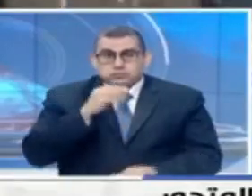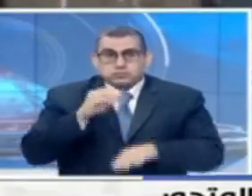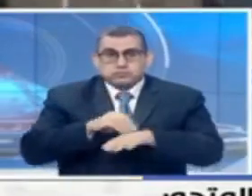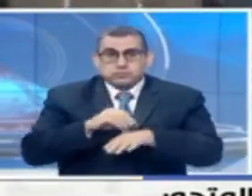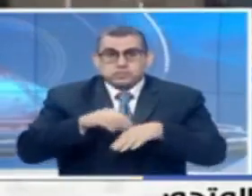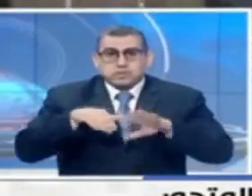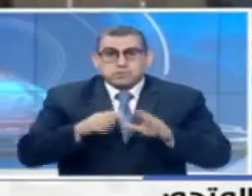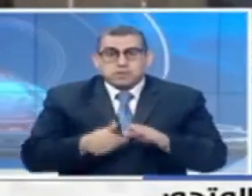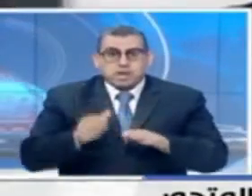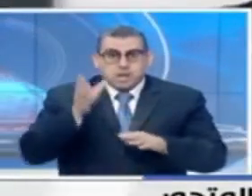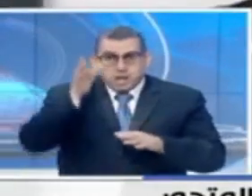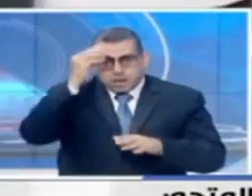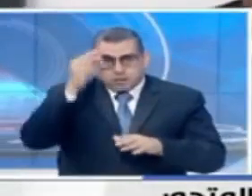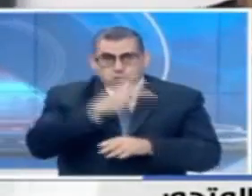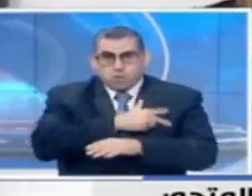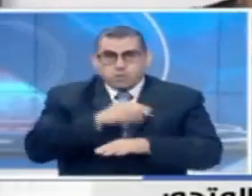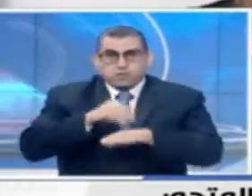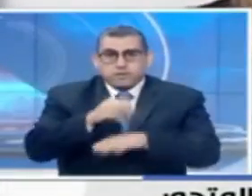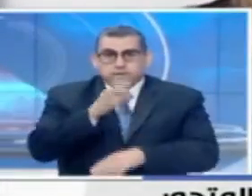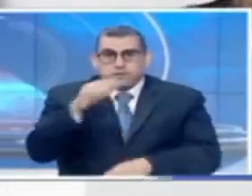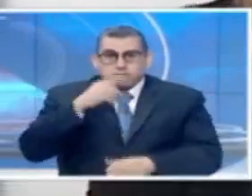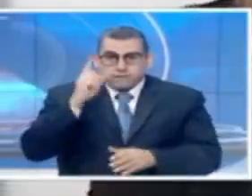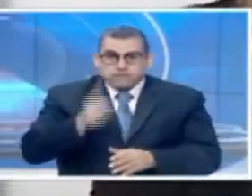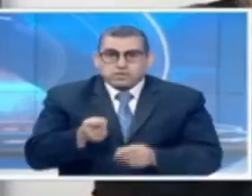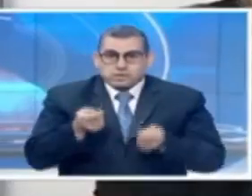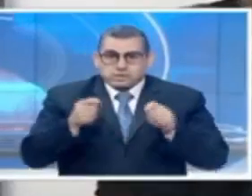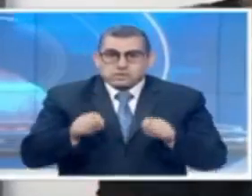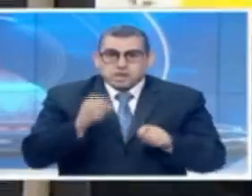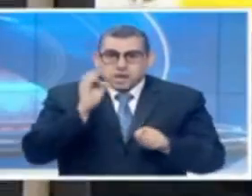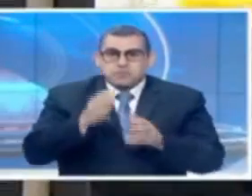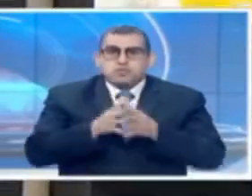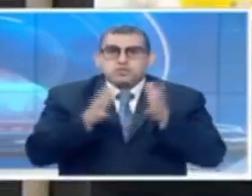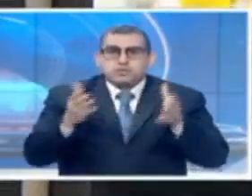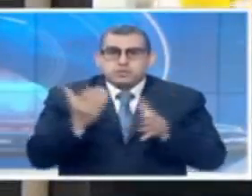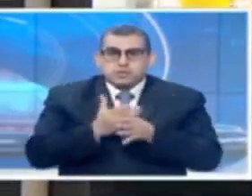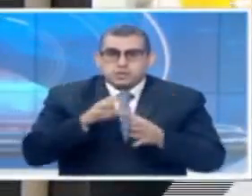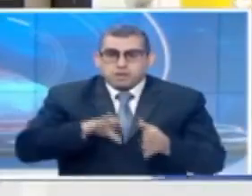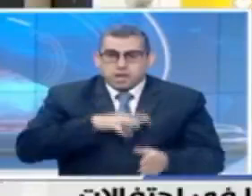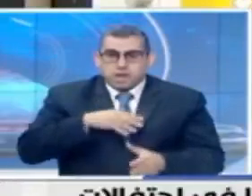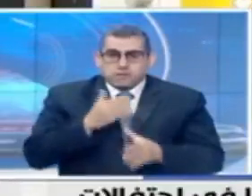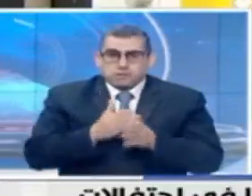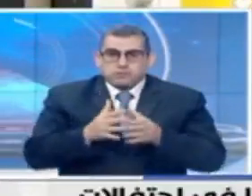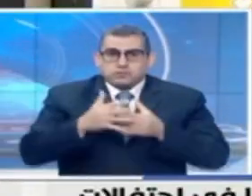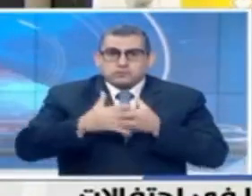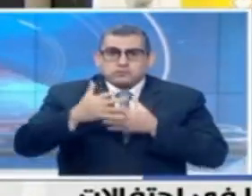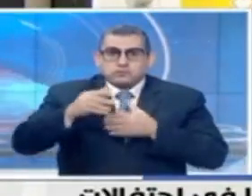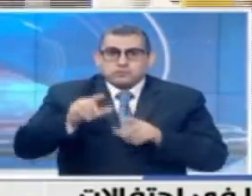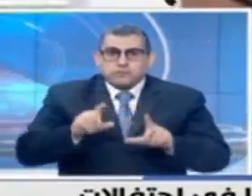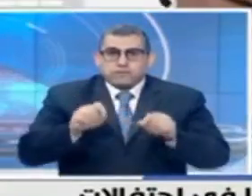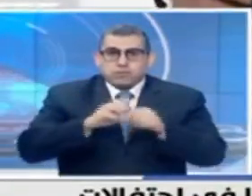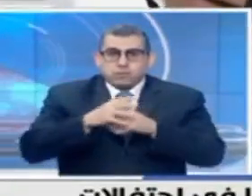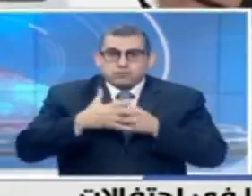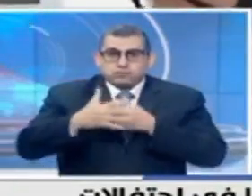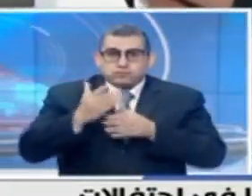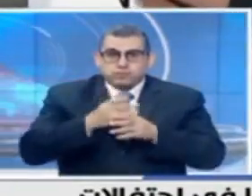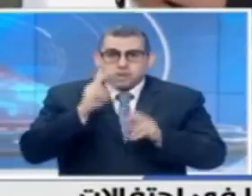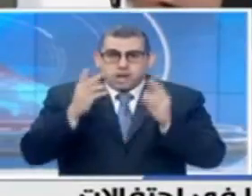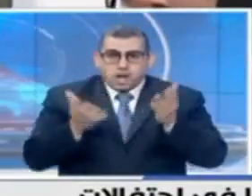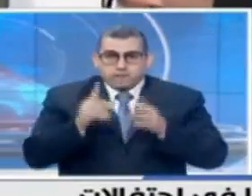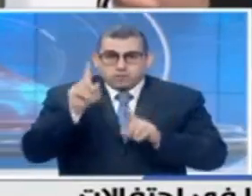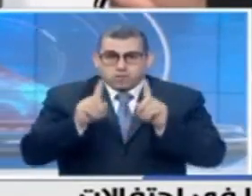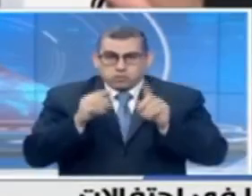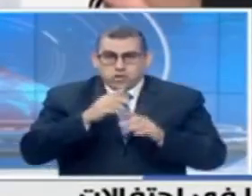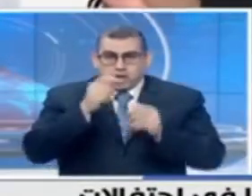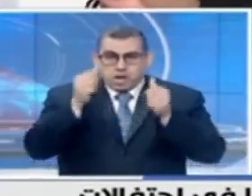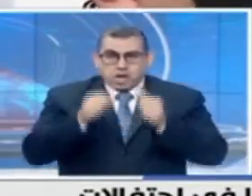دعا المجلس العلمي الحكومة الفرنسية إلى فرض قيود كبيرة وسط مخاوف من تزايد الإصابة بكورونا على أثر الاحتفالات برأس